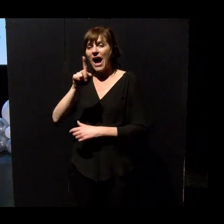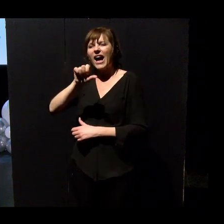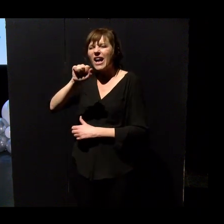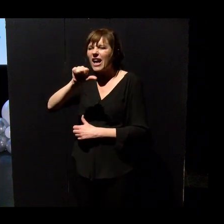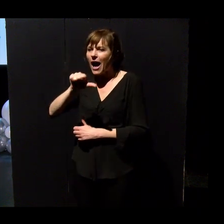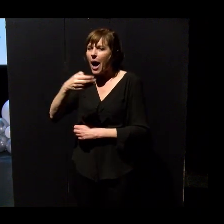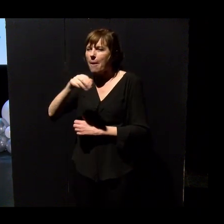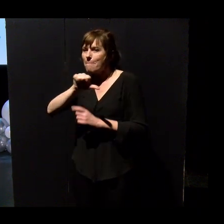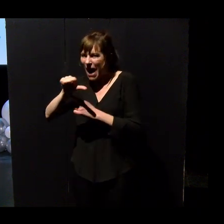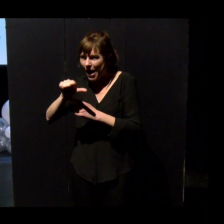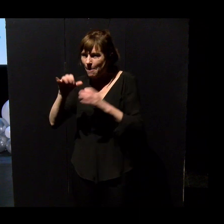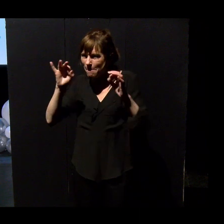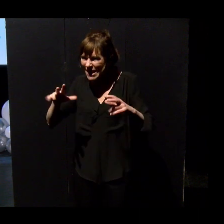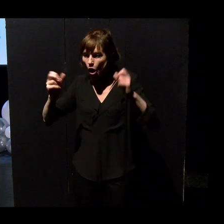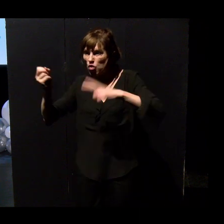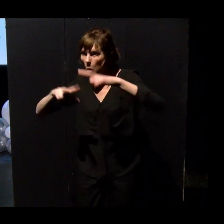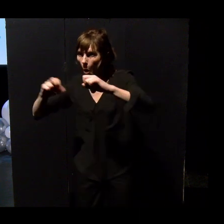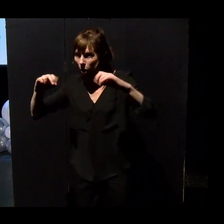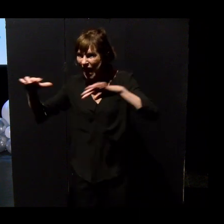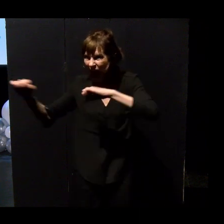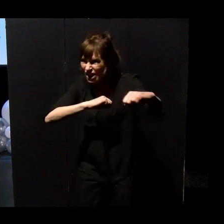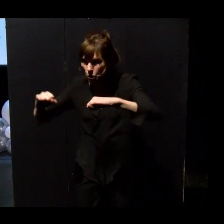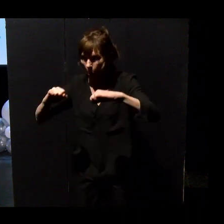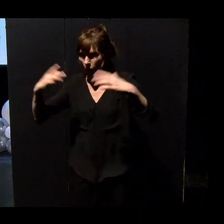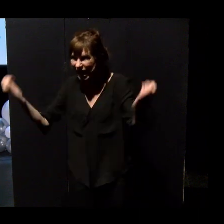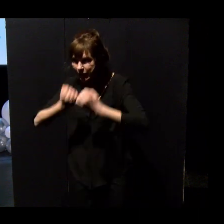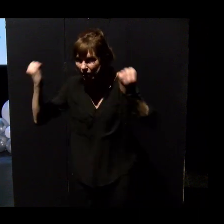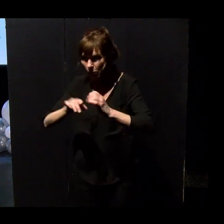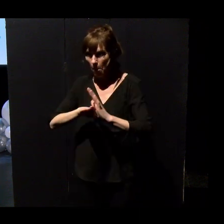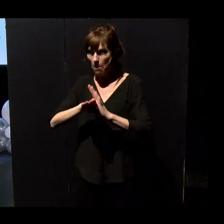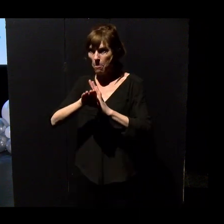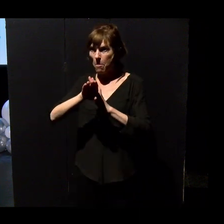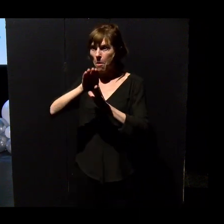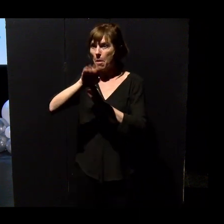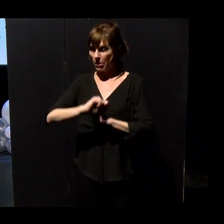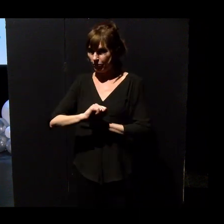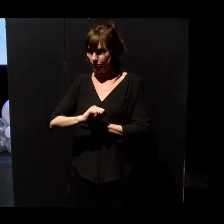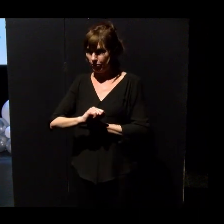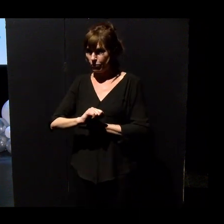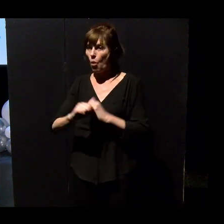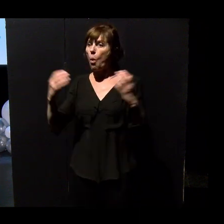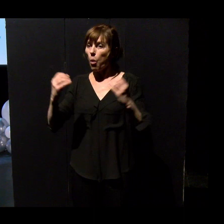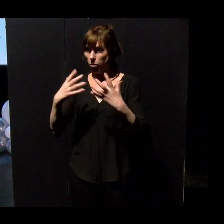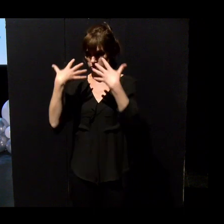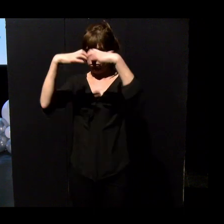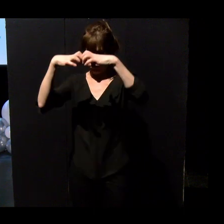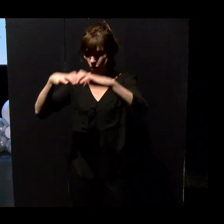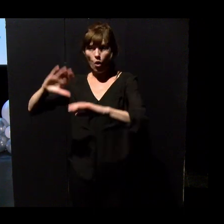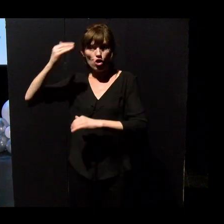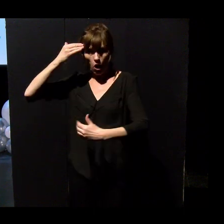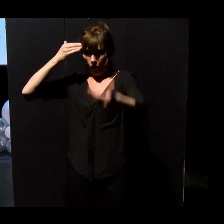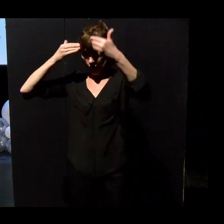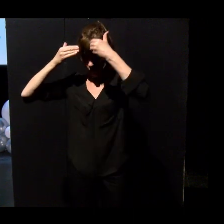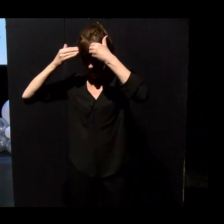activité oscillatoire spécifique des neurones, au niveau de régions frontales et temporales lorsque les patients ont fait